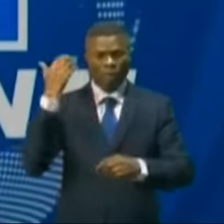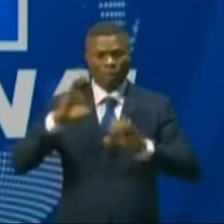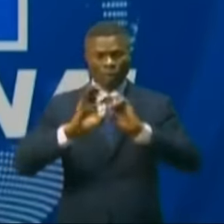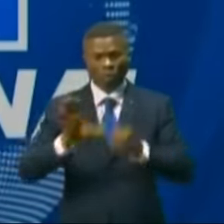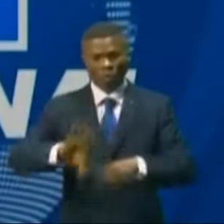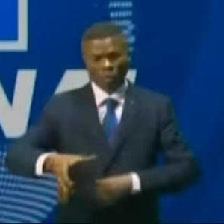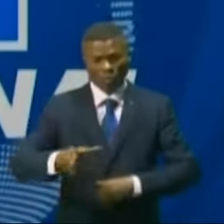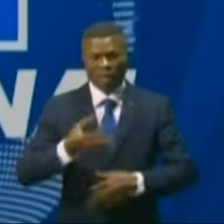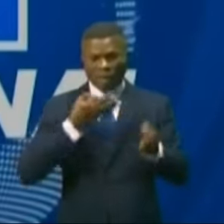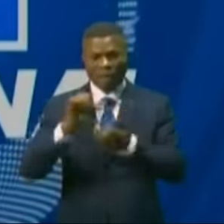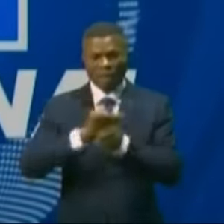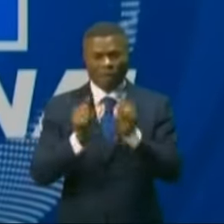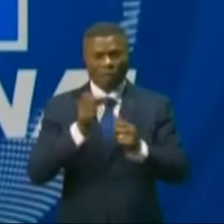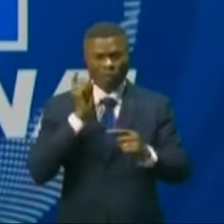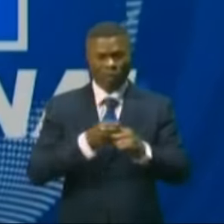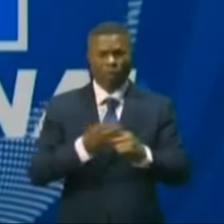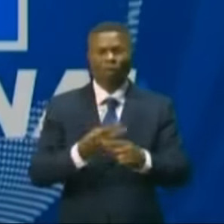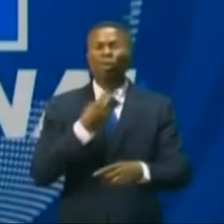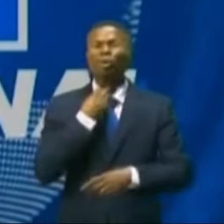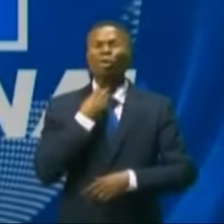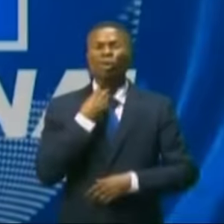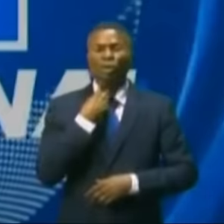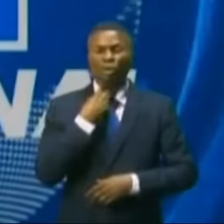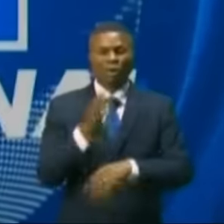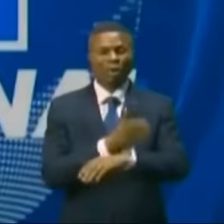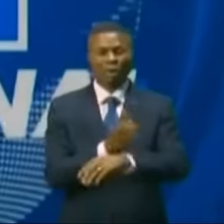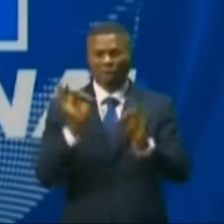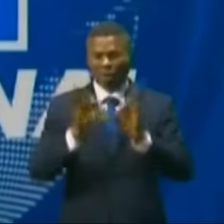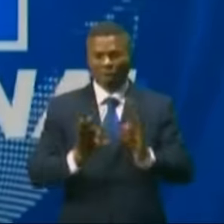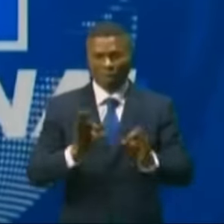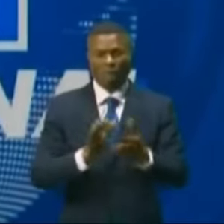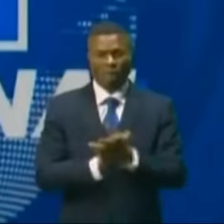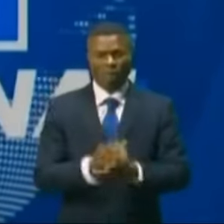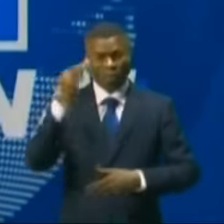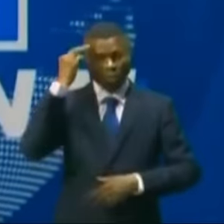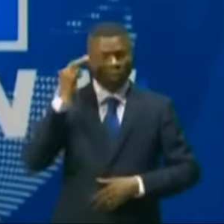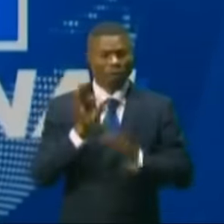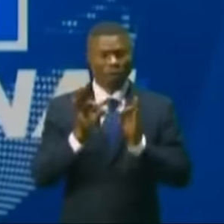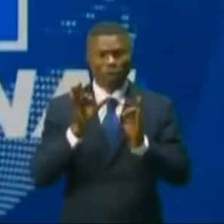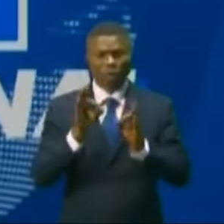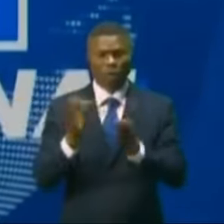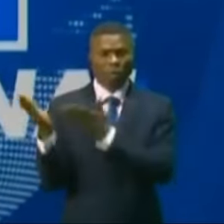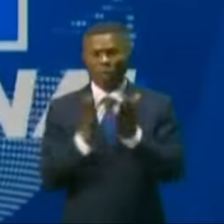ont évoqué leur goulot d'étranglement devant Jean-Lucien Boussa, nouveau